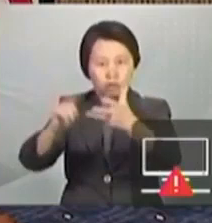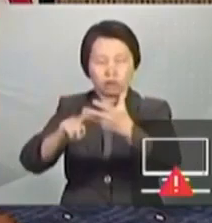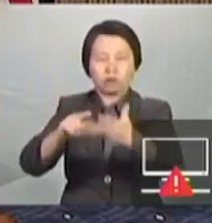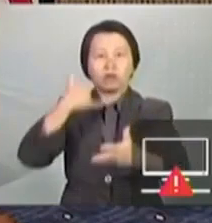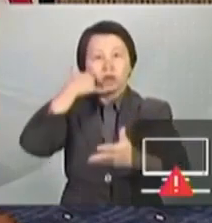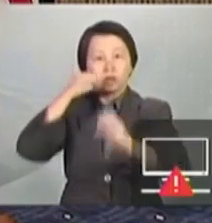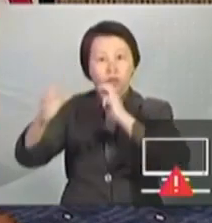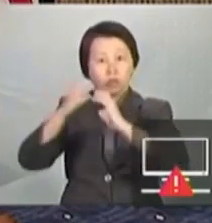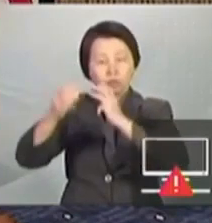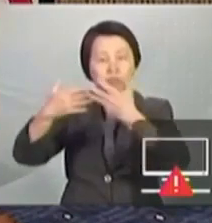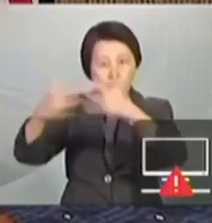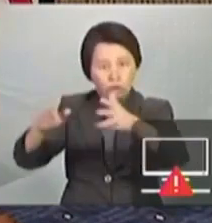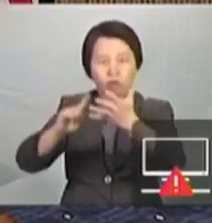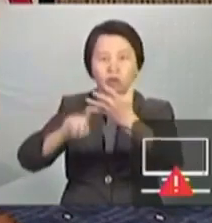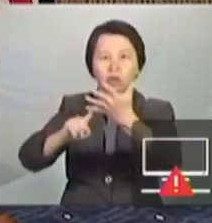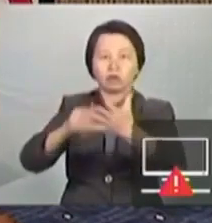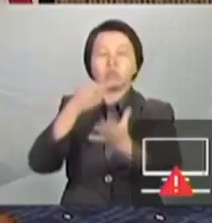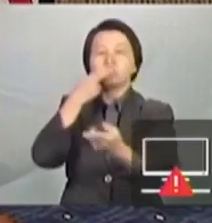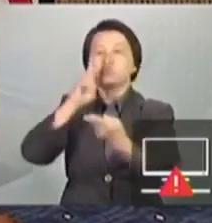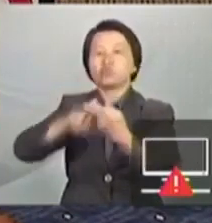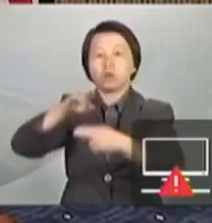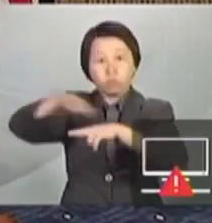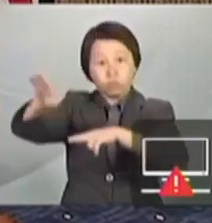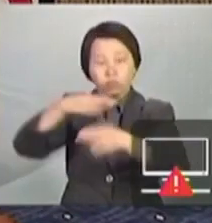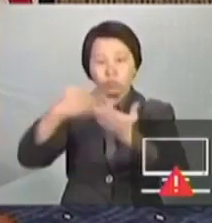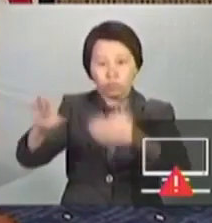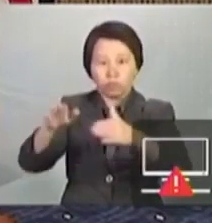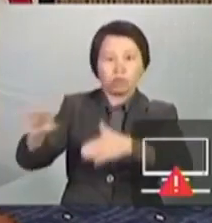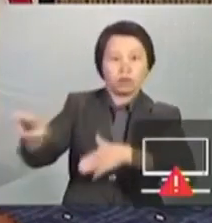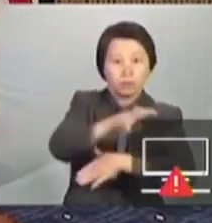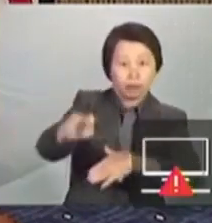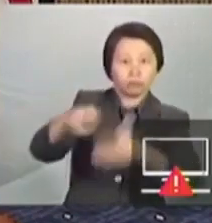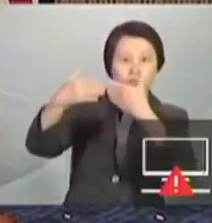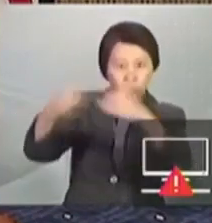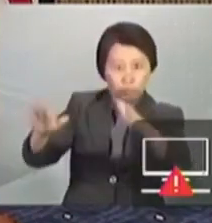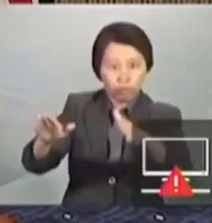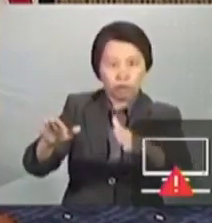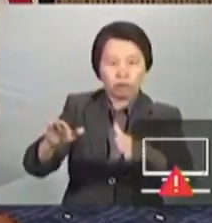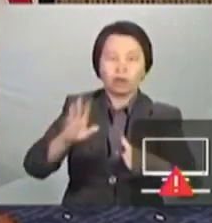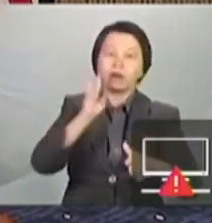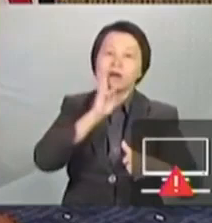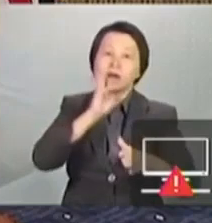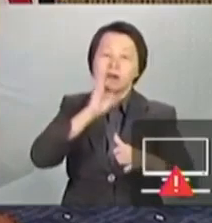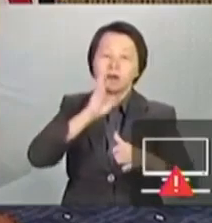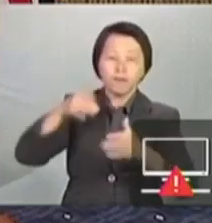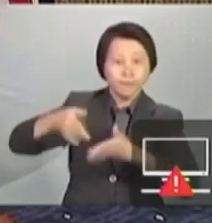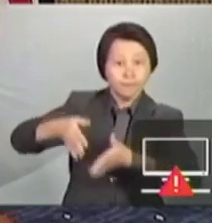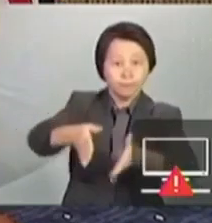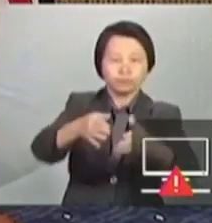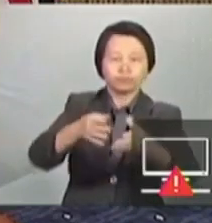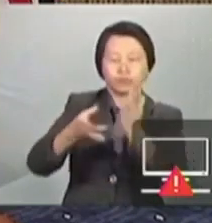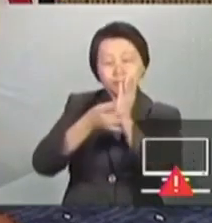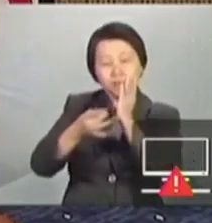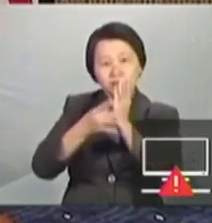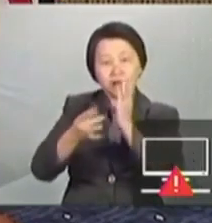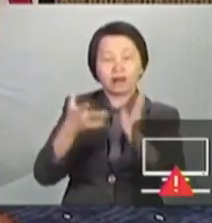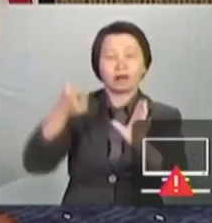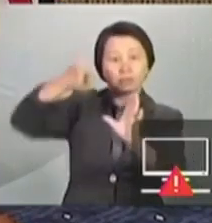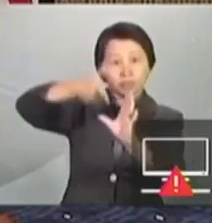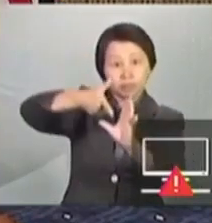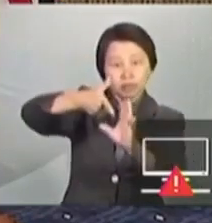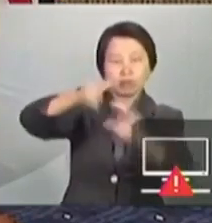tali komunikasi pos pengangkutan perairan minyak